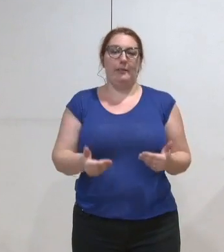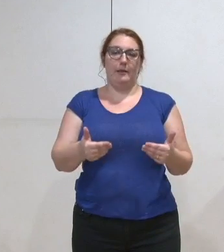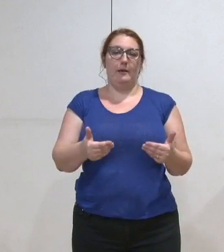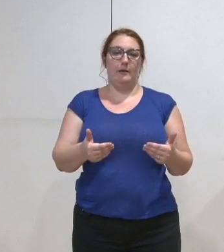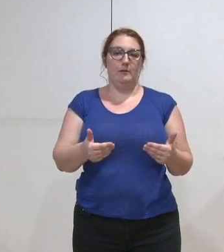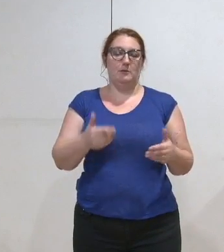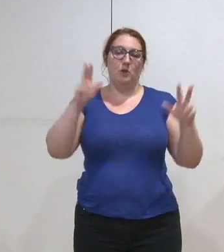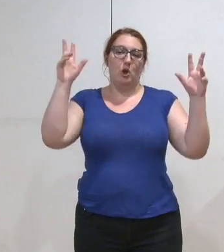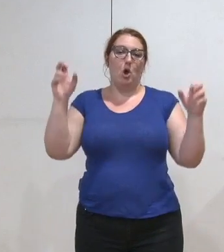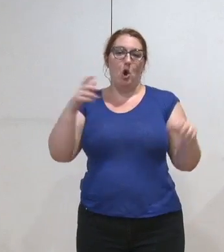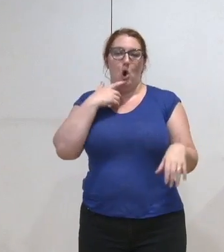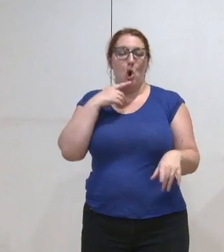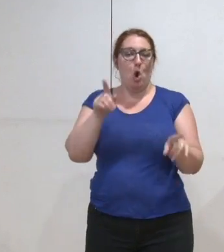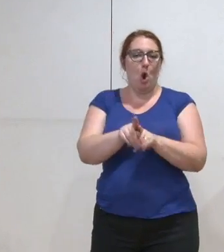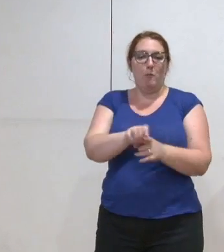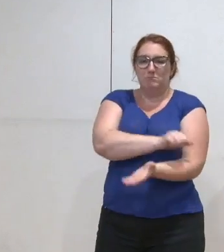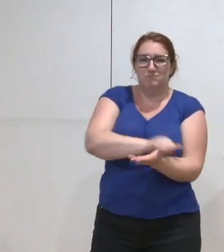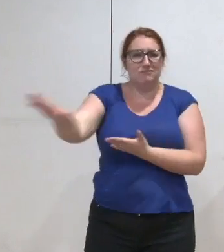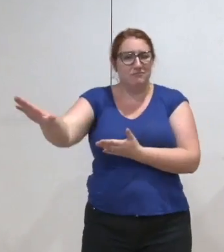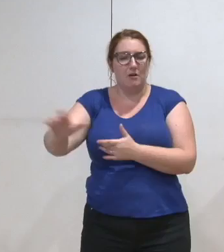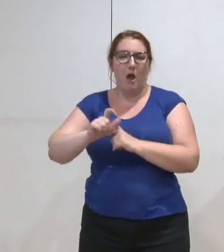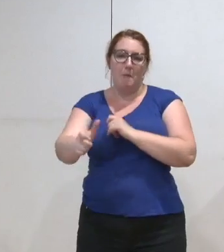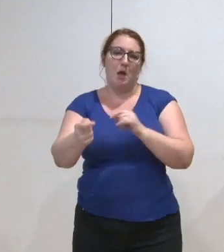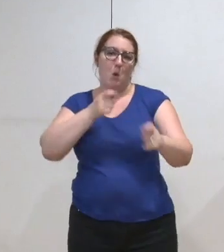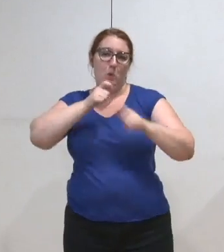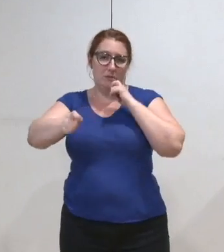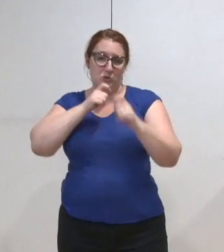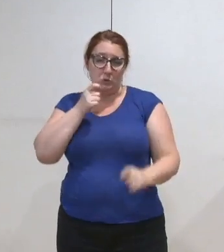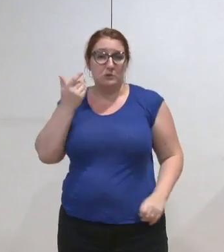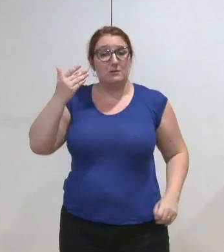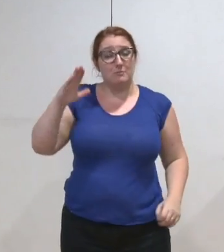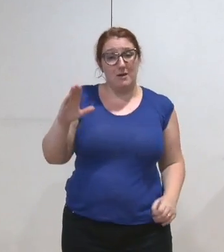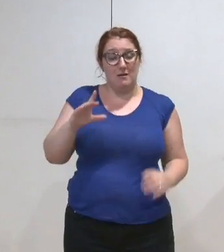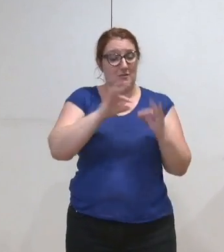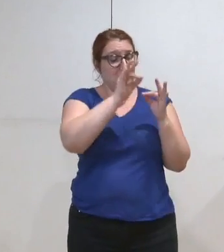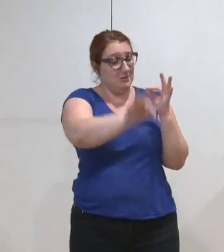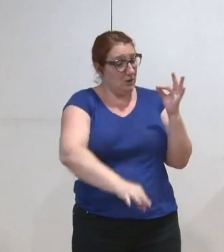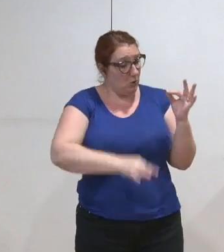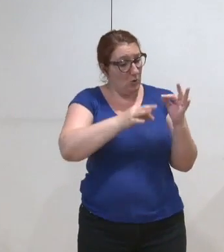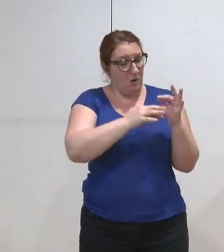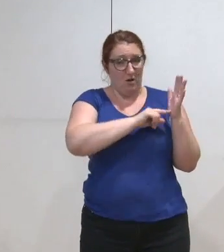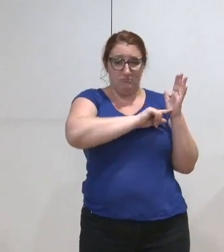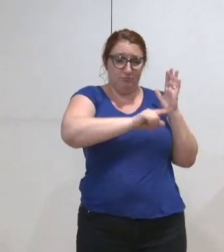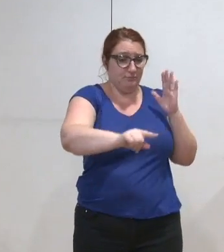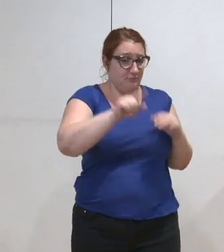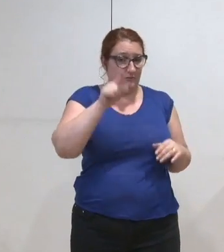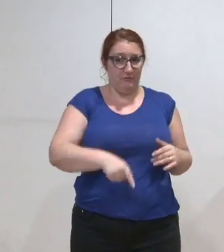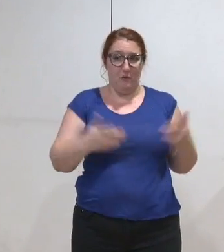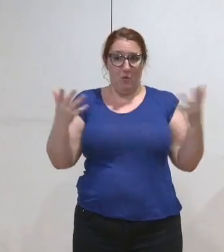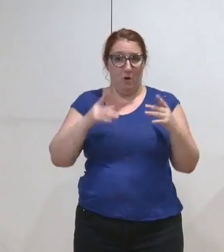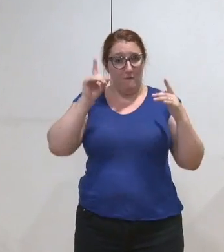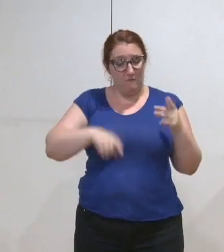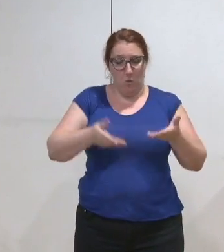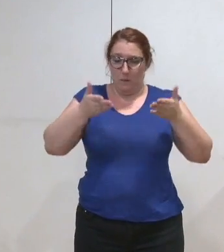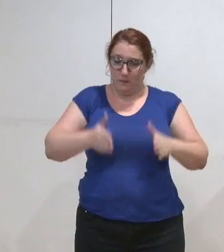après sauf que cette circulaire elle demande de prendre des dispositions pour que on ne déplace pas le